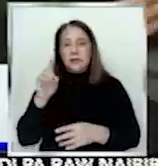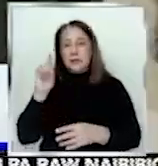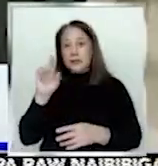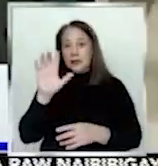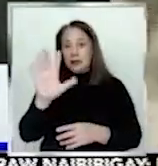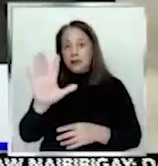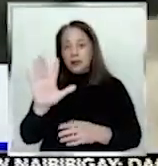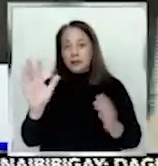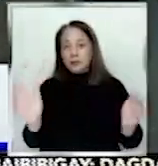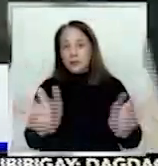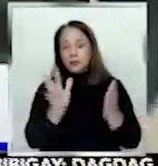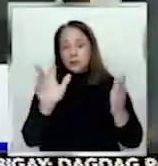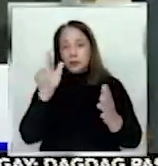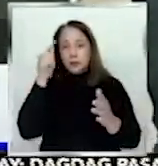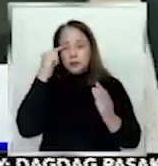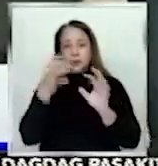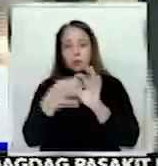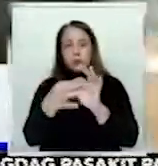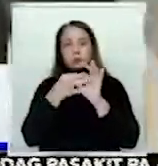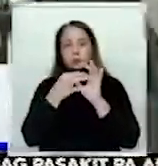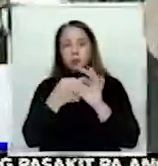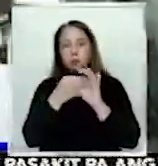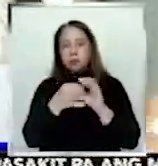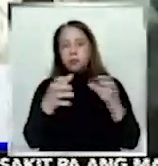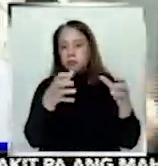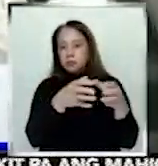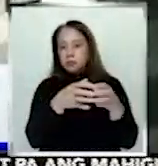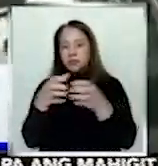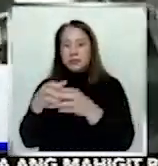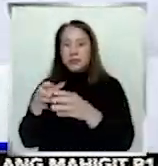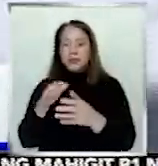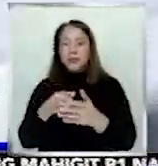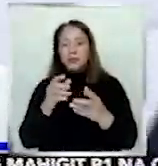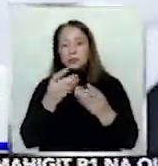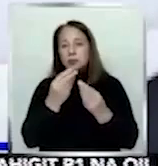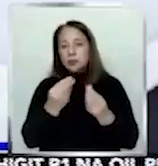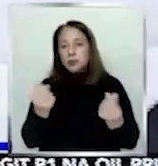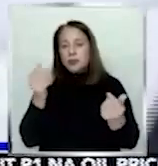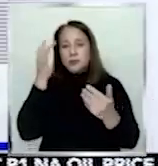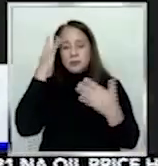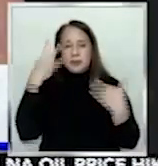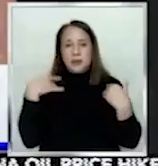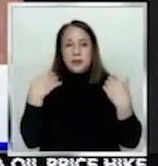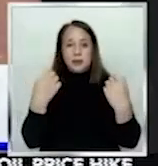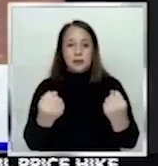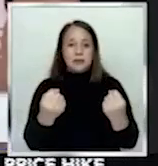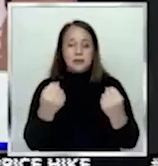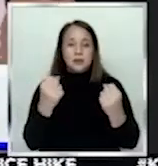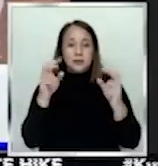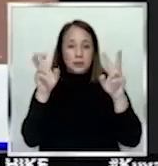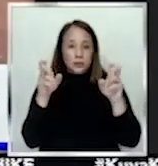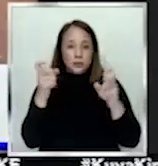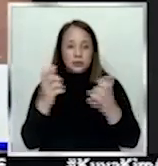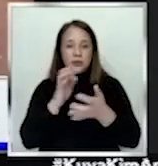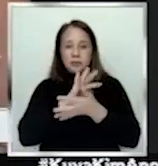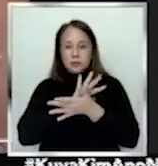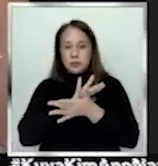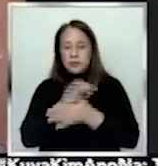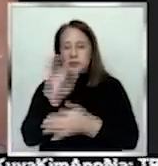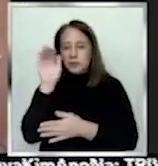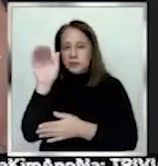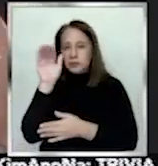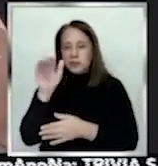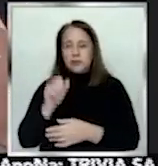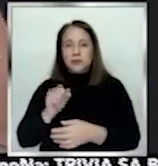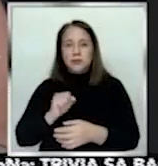na makipag-ugnayan sa mga institusyon para matugunan ang mental health issues sa gitna ng pandemya. Nanawagan si Senatorial